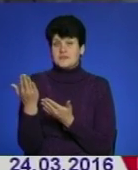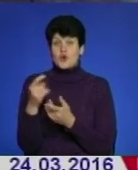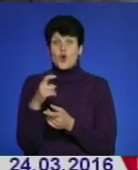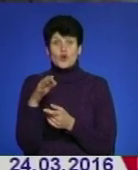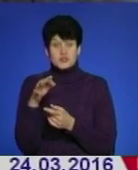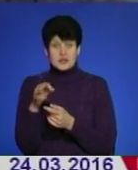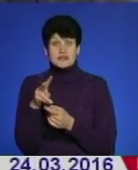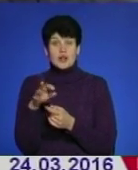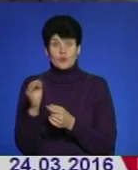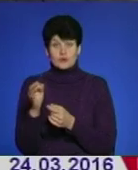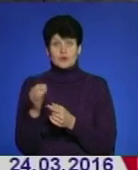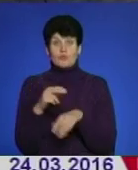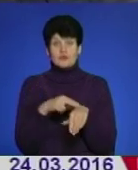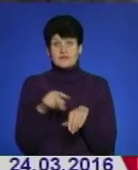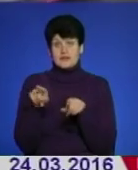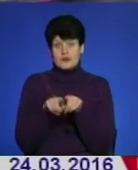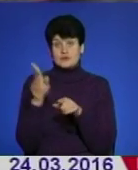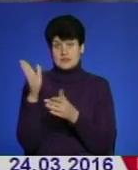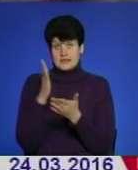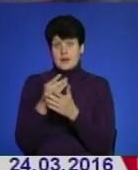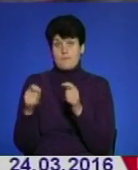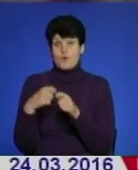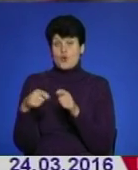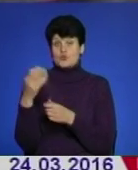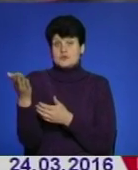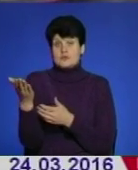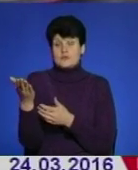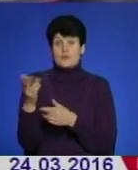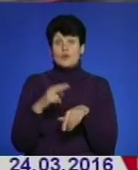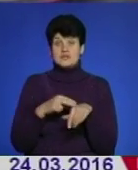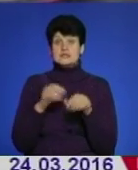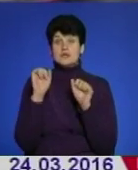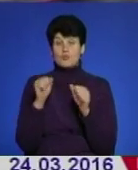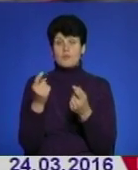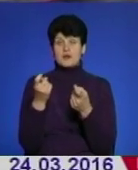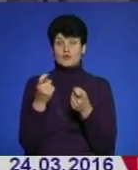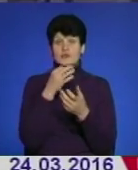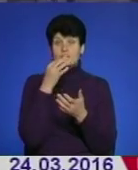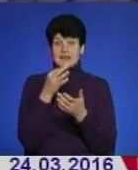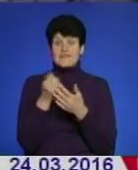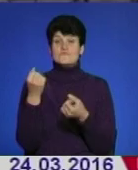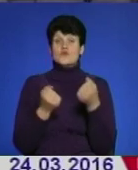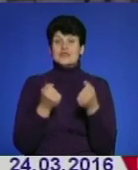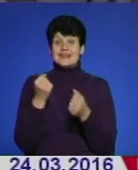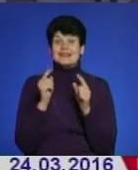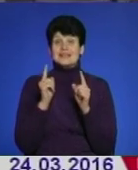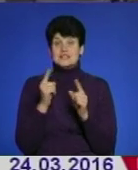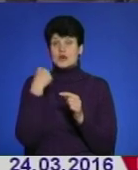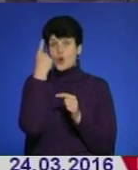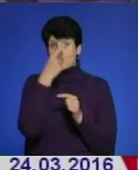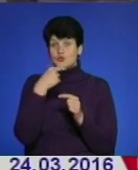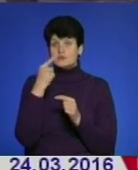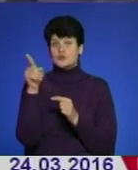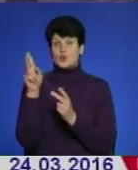за логікою поліцейських, він теж є порушником. За законом, поліцейські можуть притягнути до відповідальності водія, лише особисто